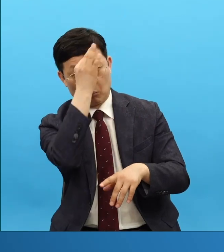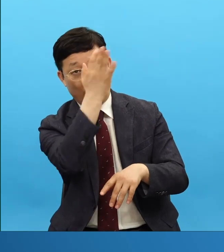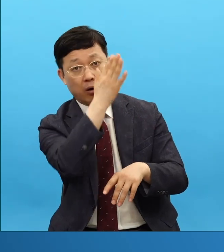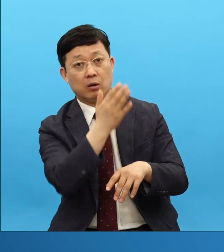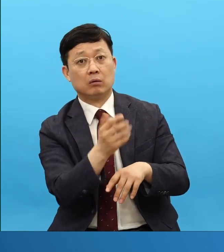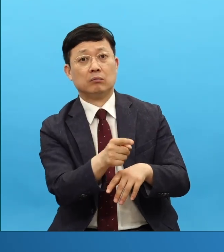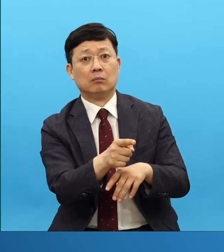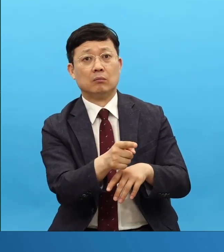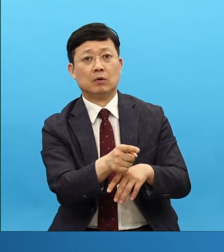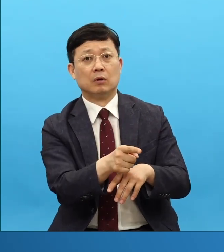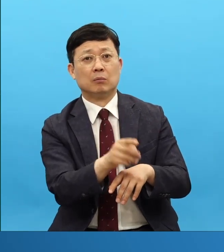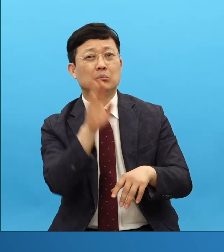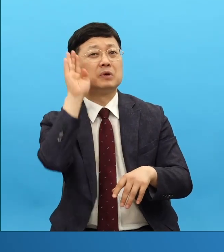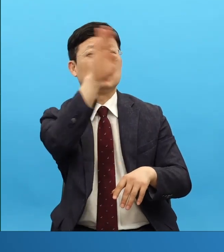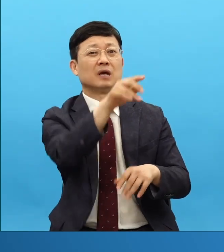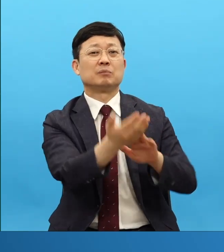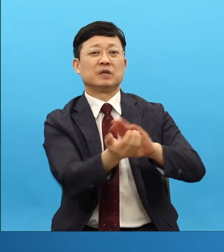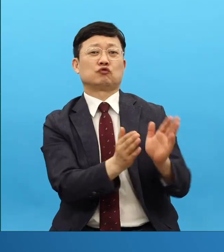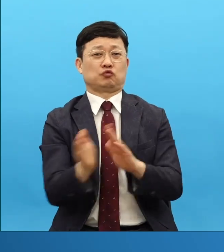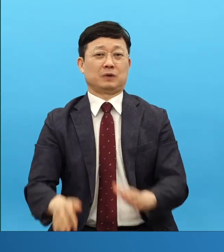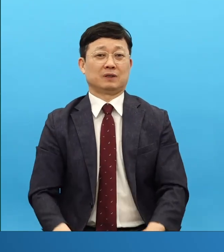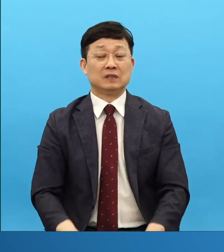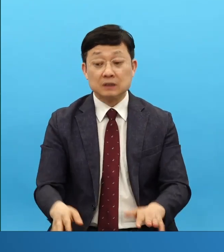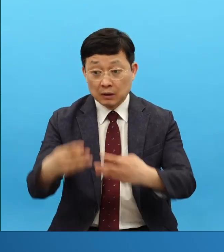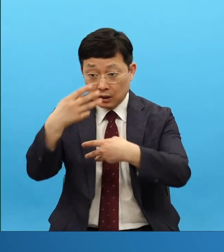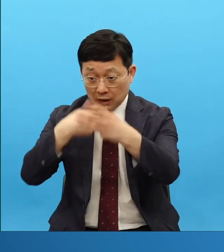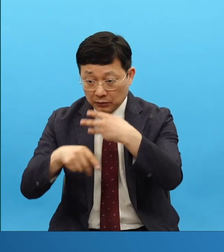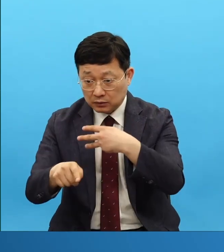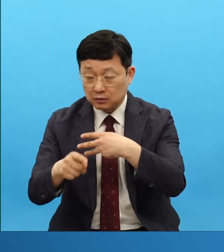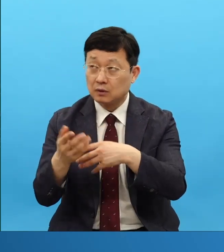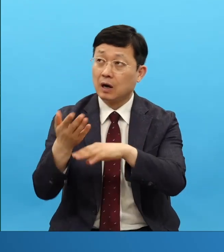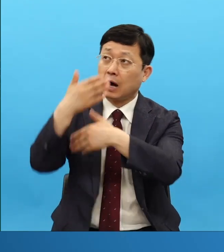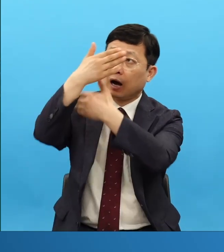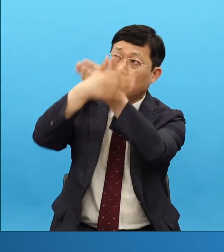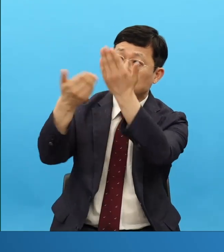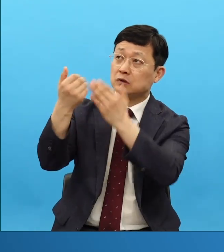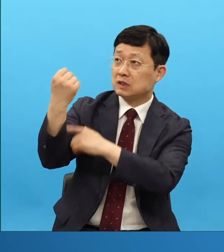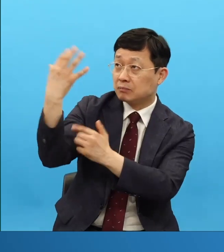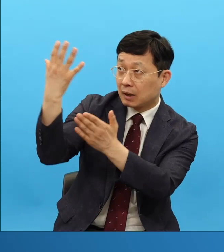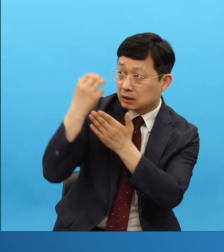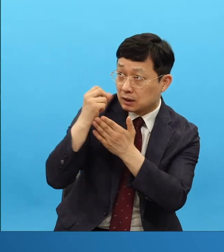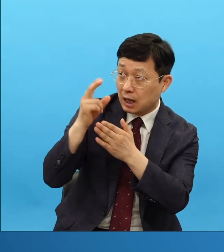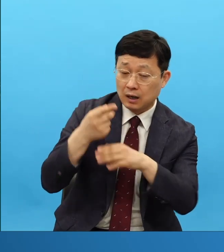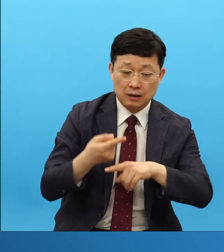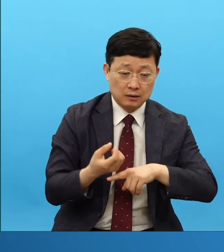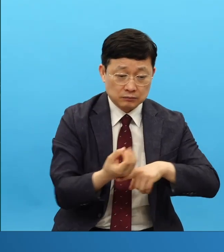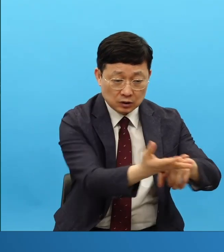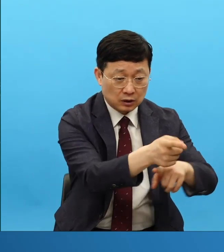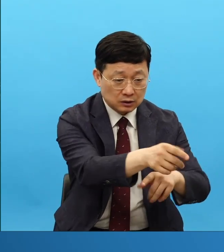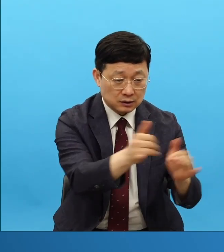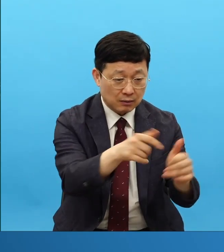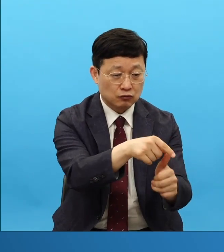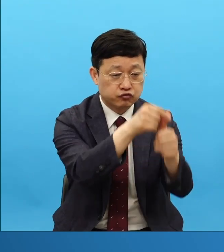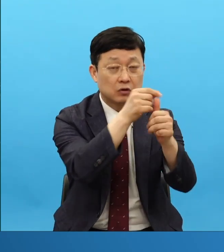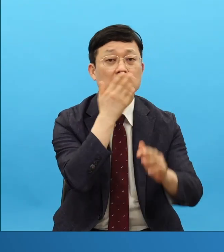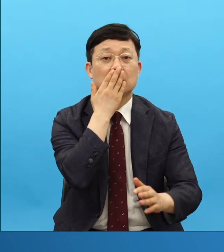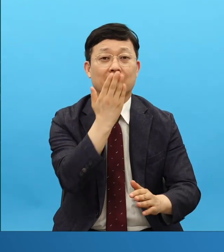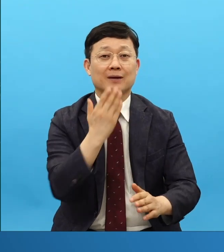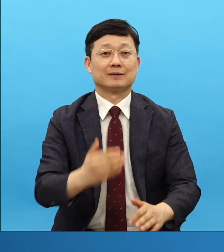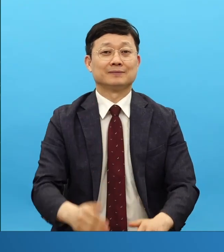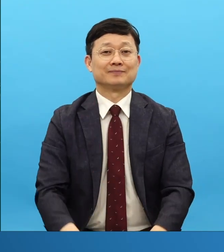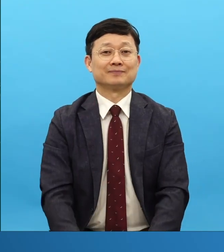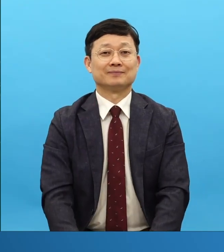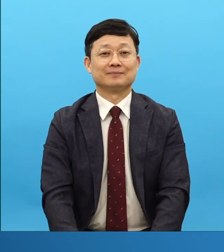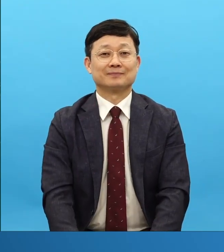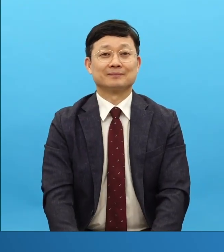대비를 해야지 기도해서 애들이 뭔가 진짜로 위에서 는 힘을 얻어야 그들을 살릴 수가 있는 거예요. We must truly prepare for this. Remnants must know how to